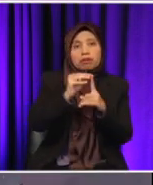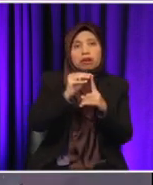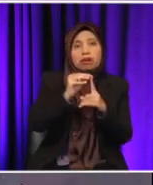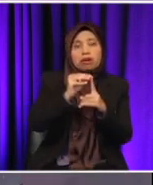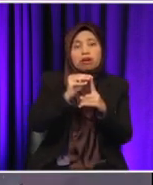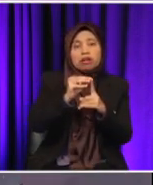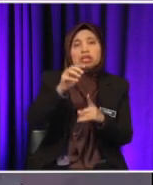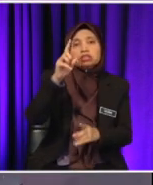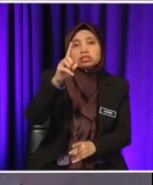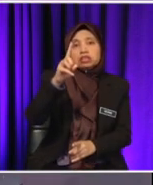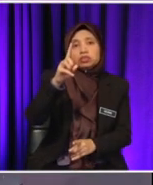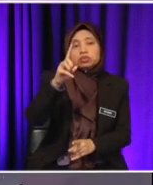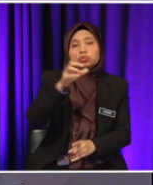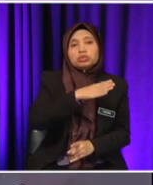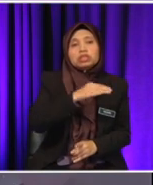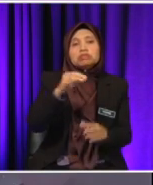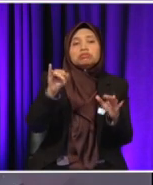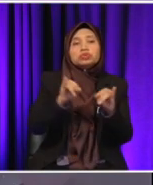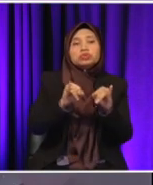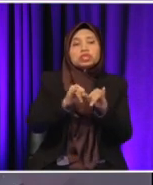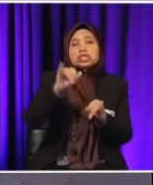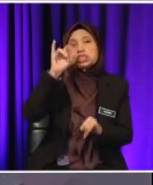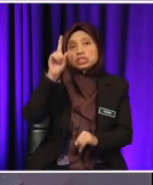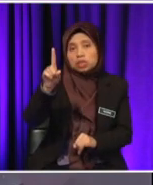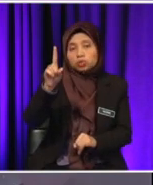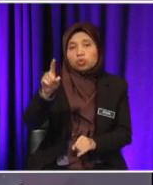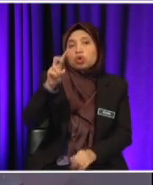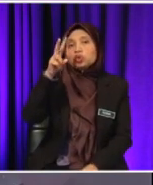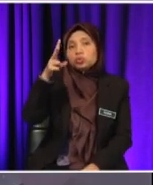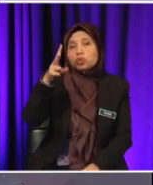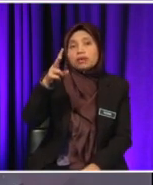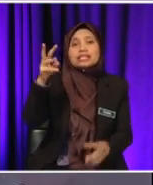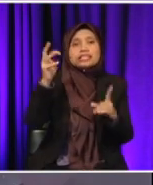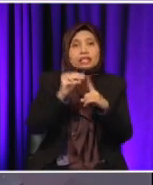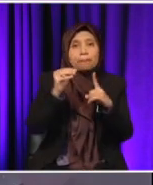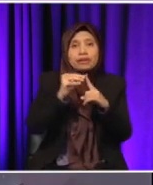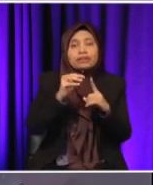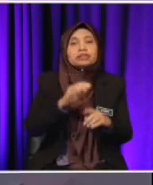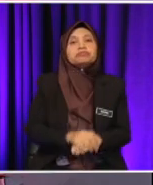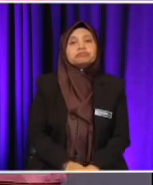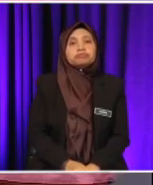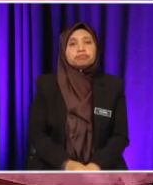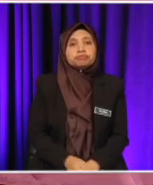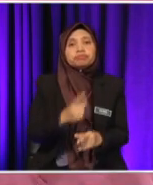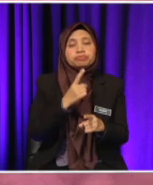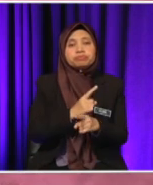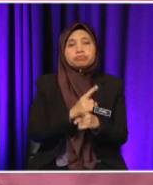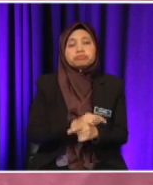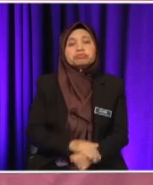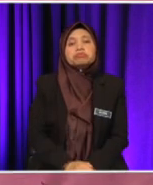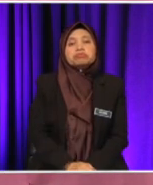satu dan juga satu 12 marka betul izin